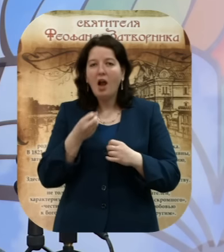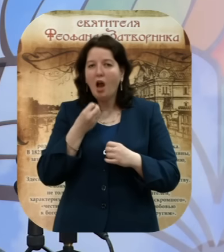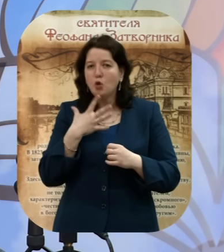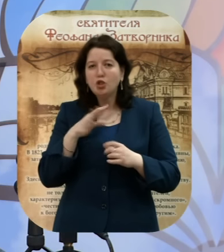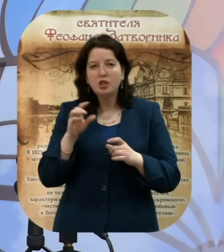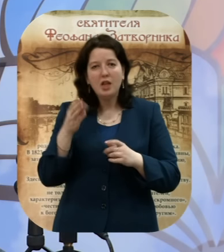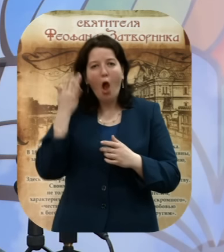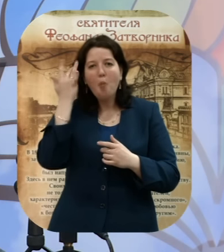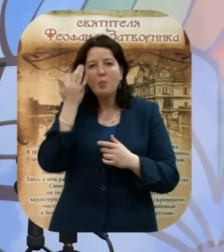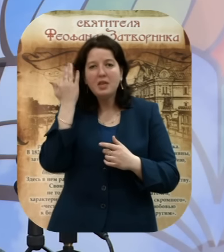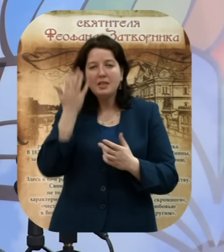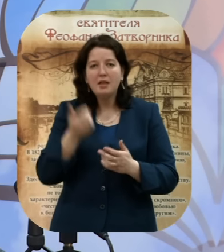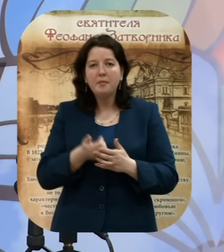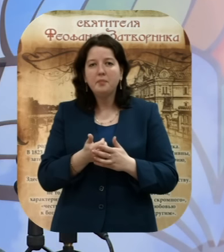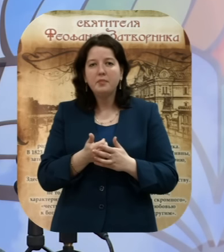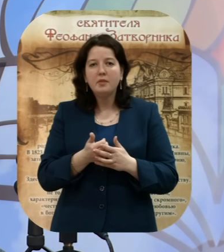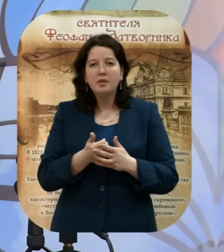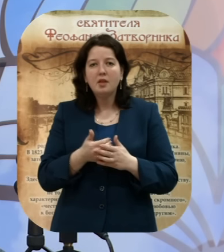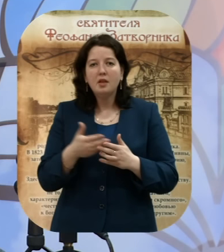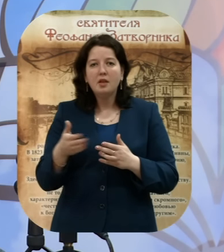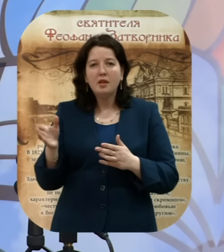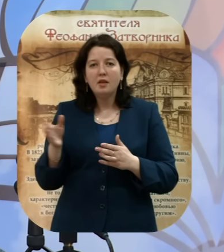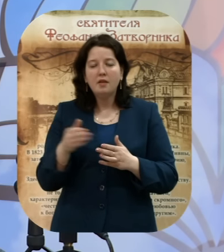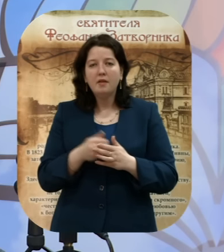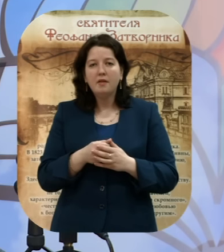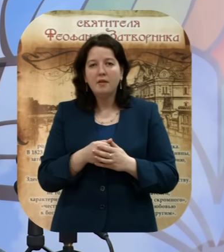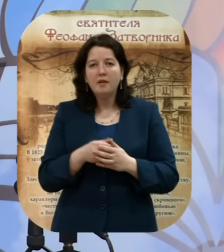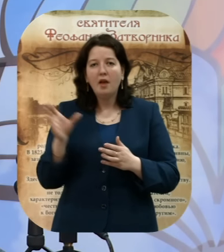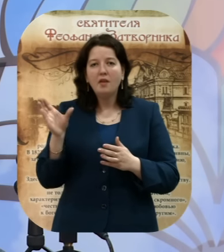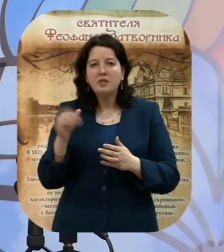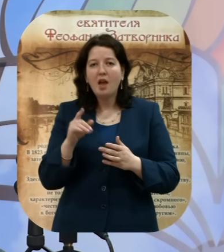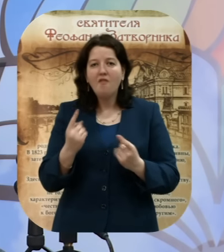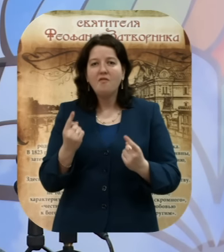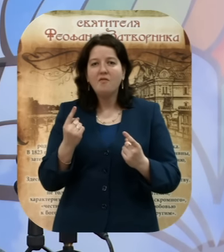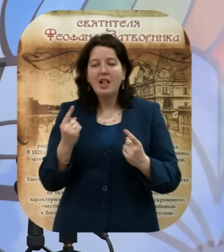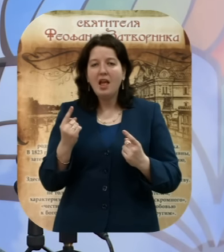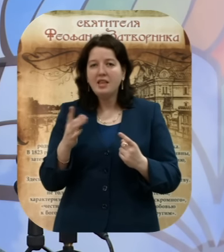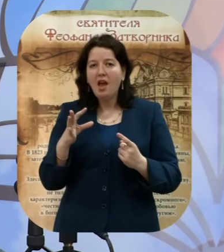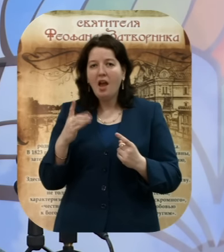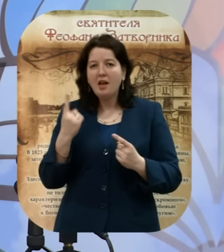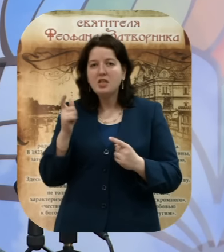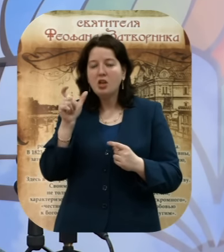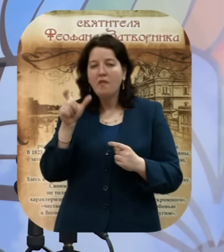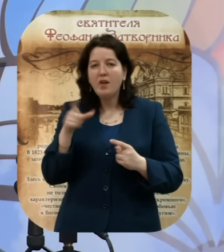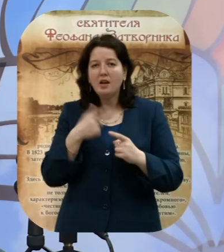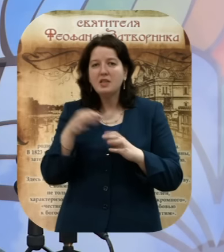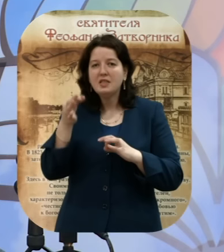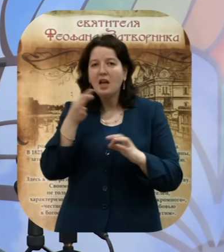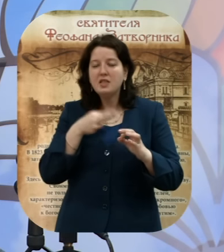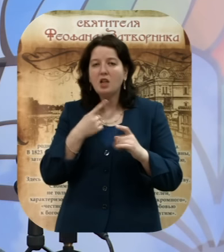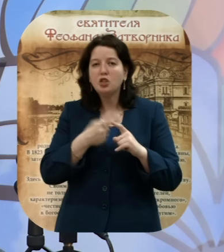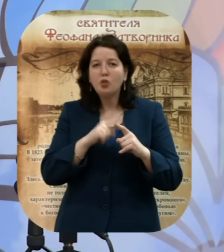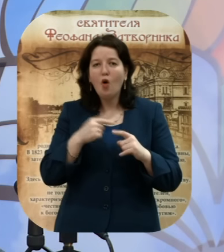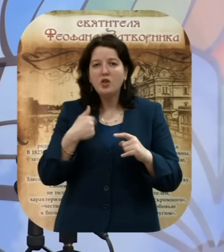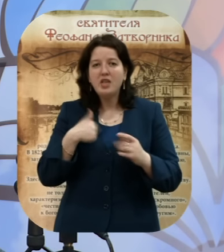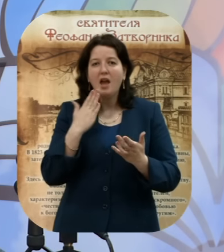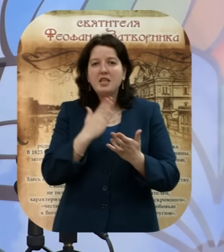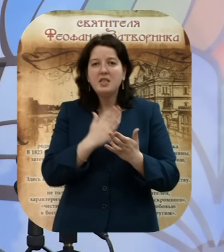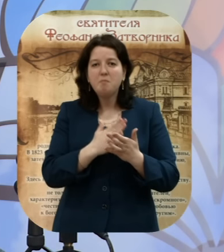мысли. Сесой Великий, например, когда к нему пришел один и сказал, что я